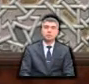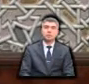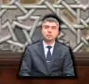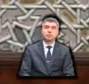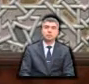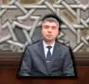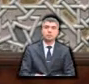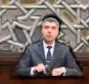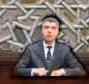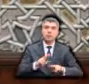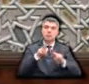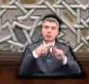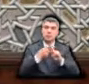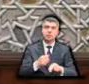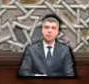الوزير.